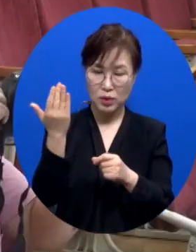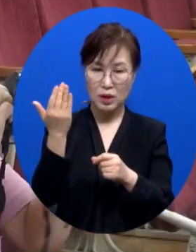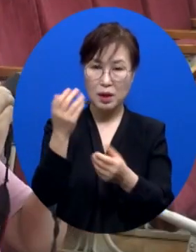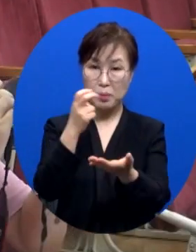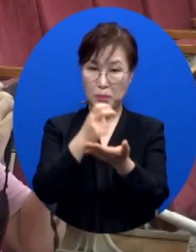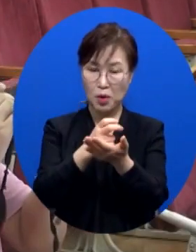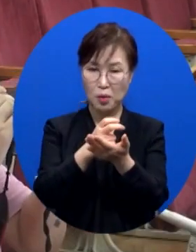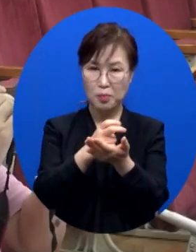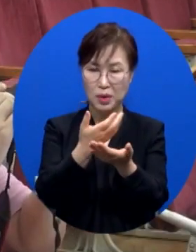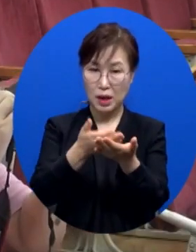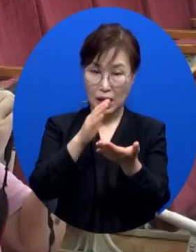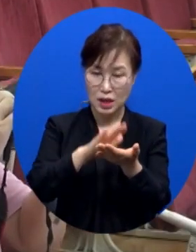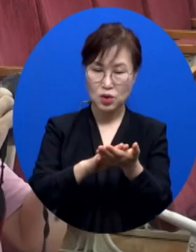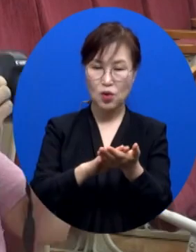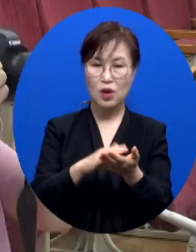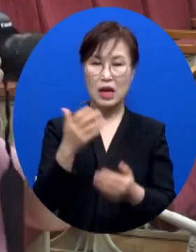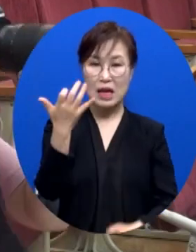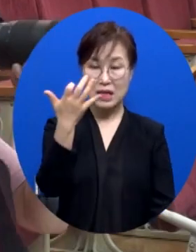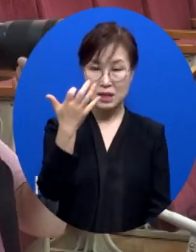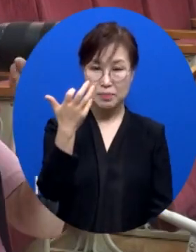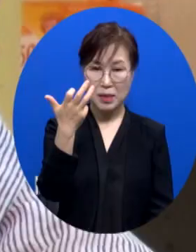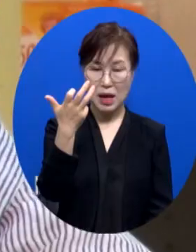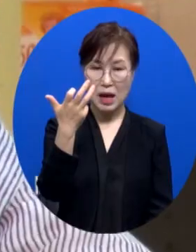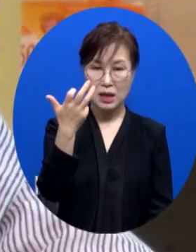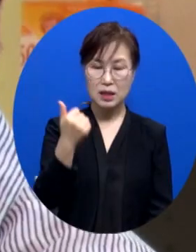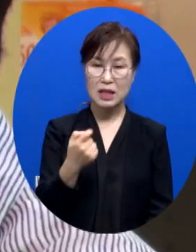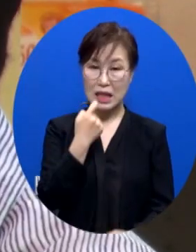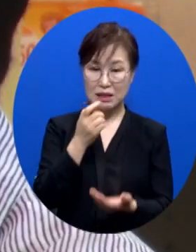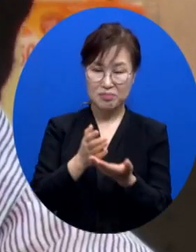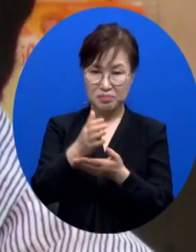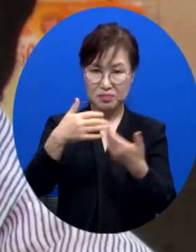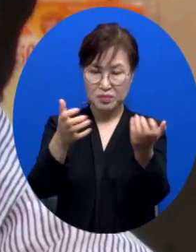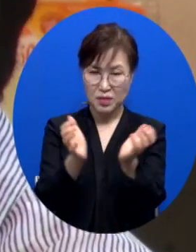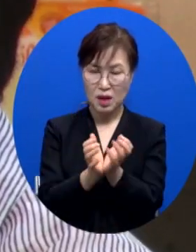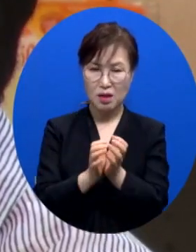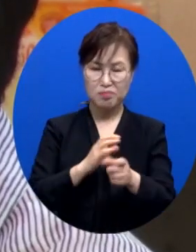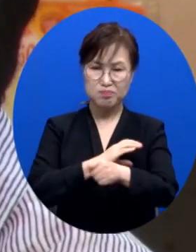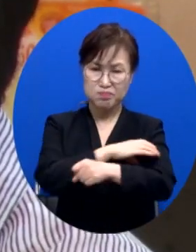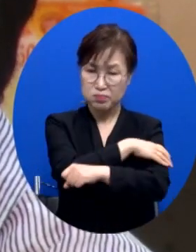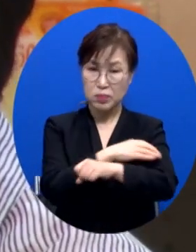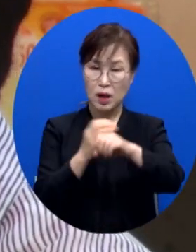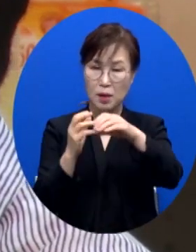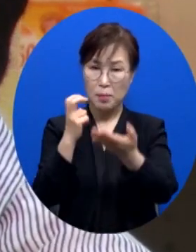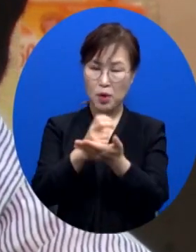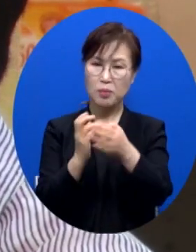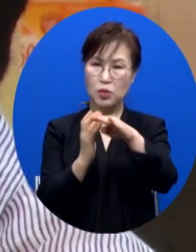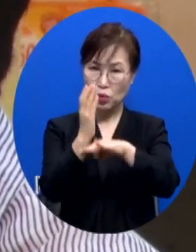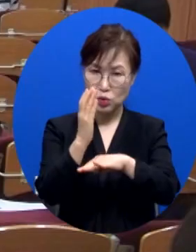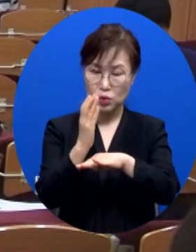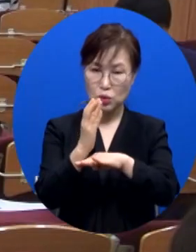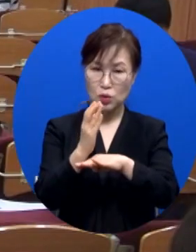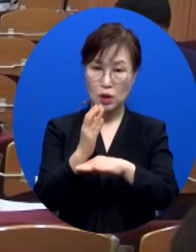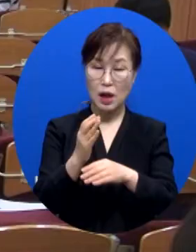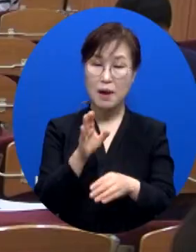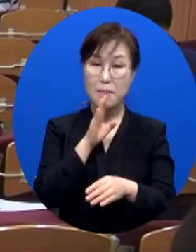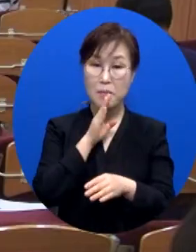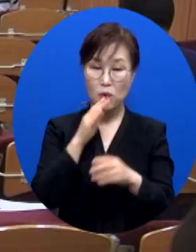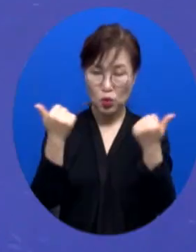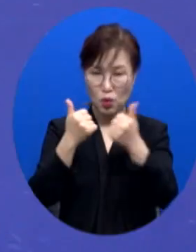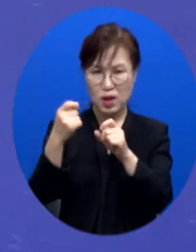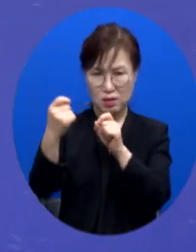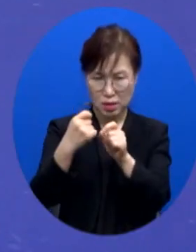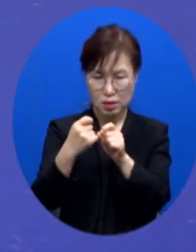언론중재법 개정안은 지난 18일 더불어민주당 단독으로 국회 상임위원회를 통과해 본회의를 앞두고 있습니다.